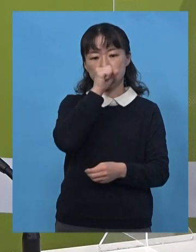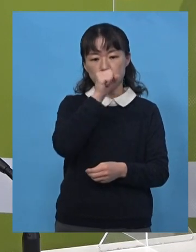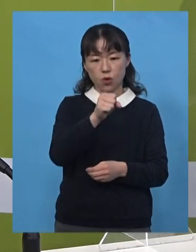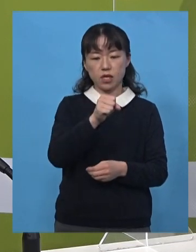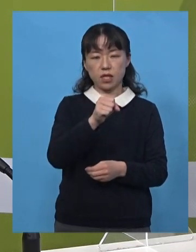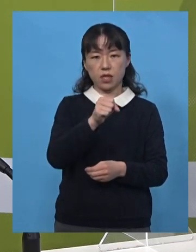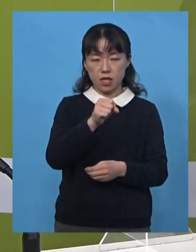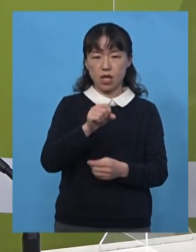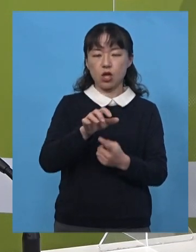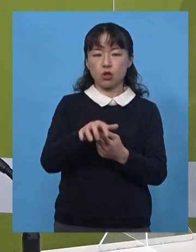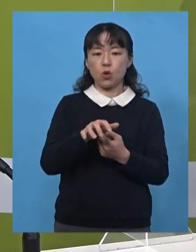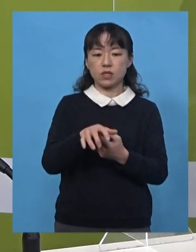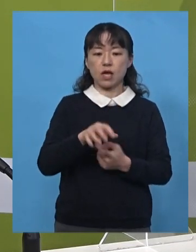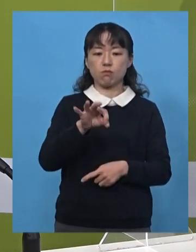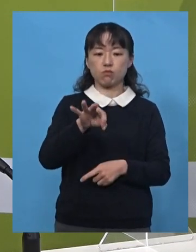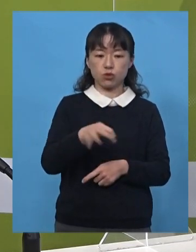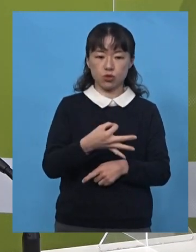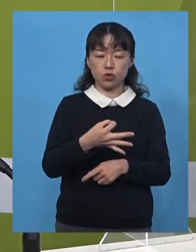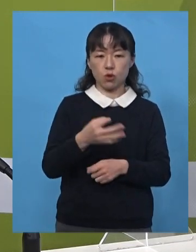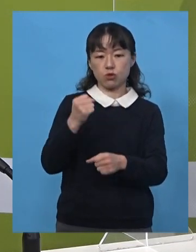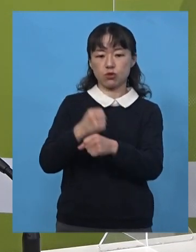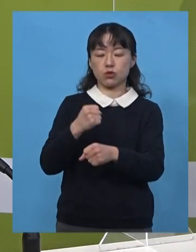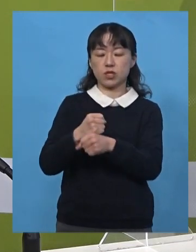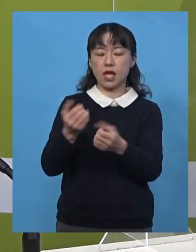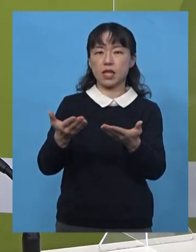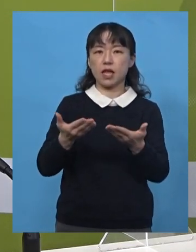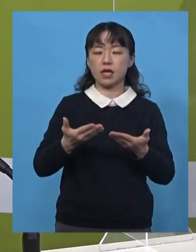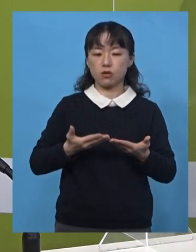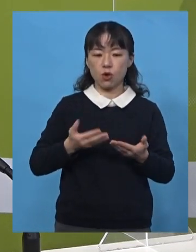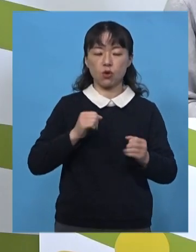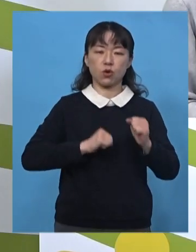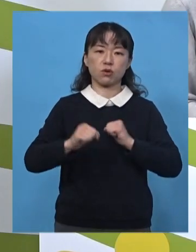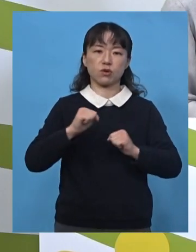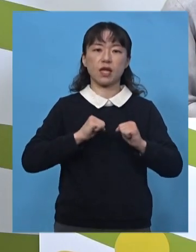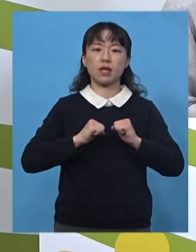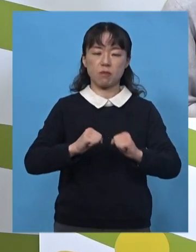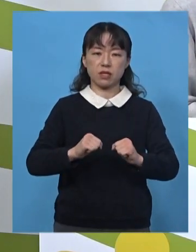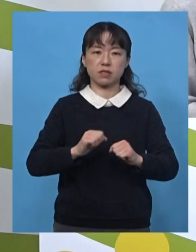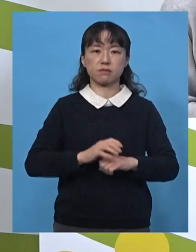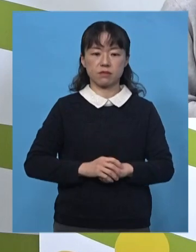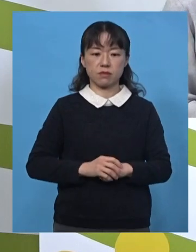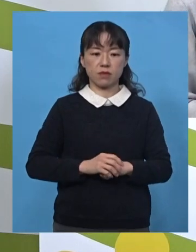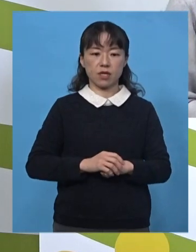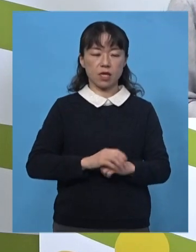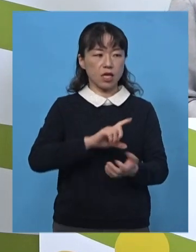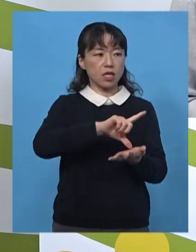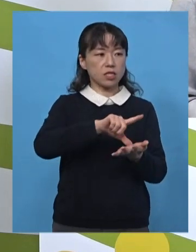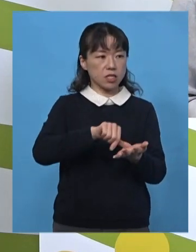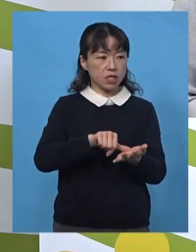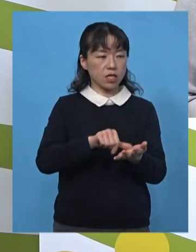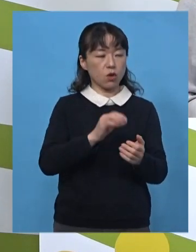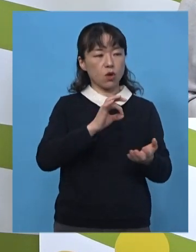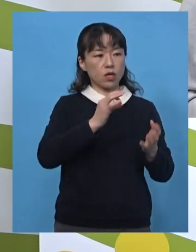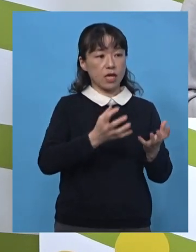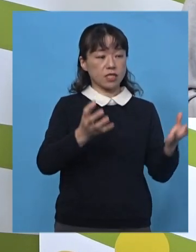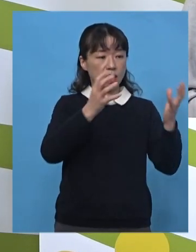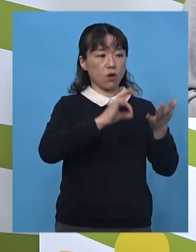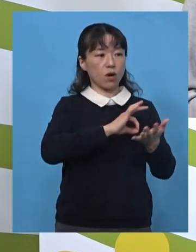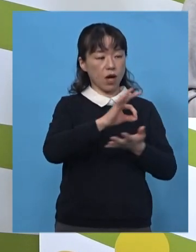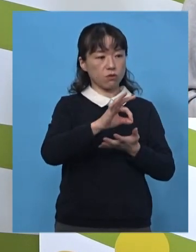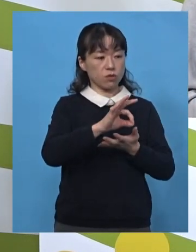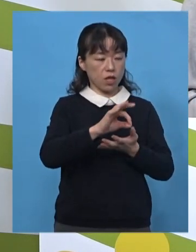産農産物を収穫いただくよう取り組んでいます。 地域の農産物を利用することによって、環境